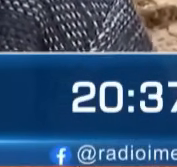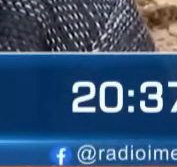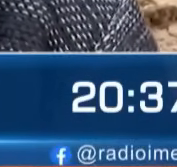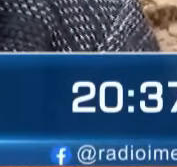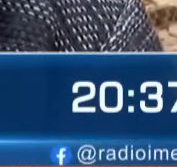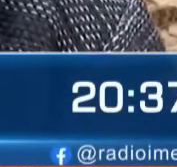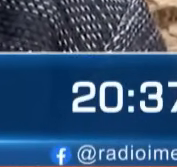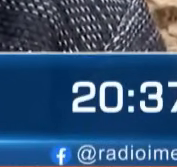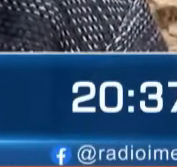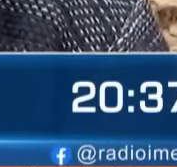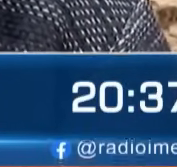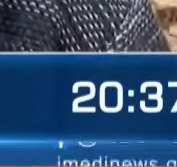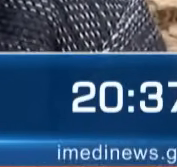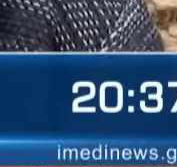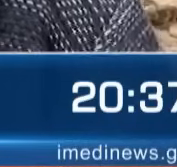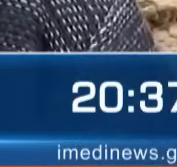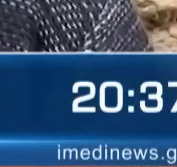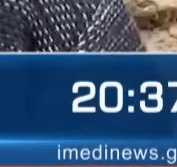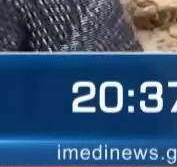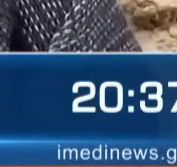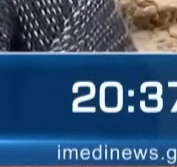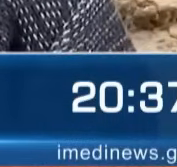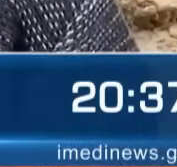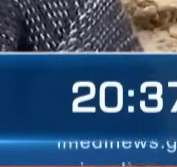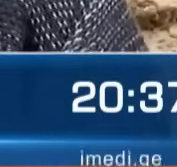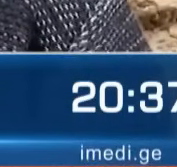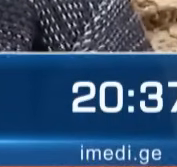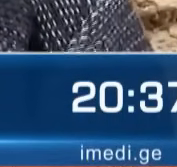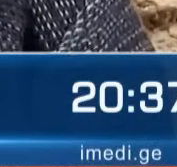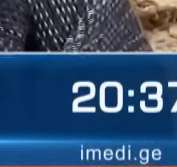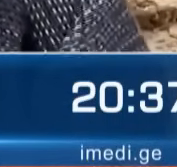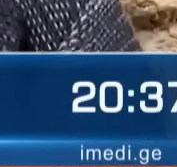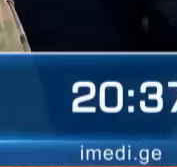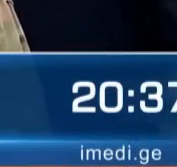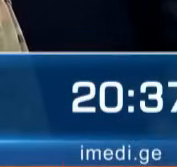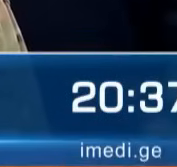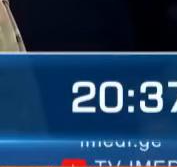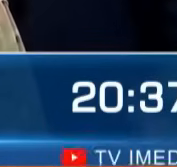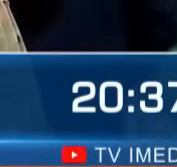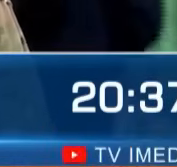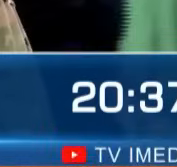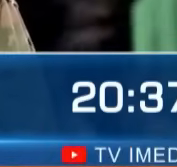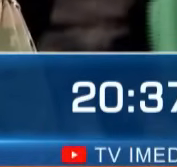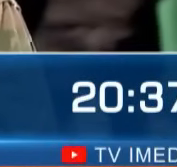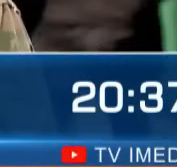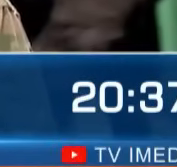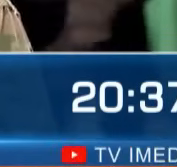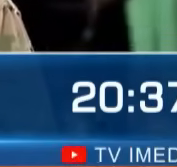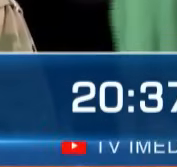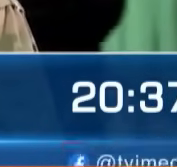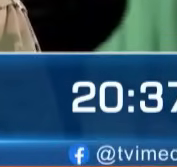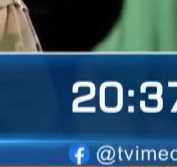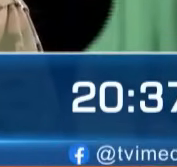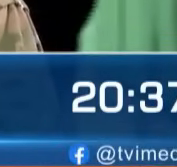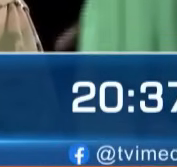da ziane boli sahlebi. Zogi za ahlobia și leba roit shorus adamien, da zogi ravici. Da zianda